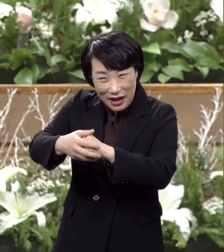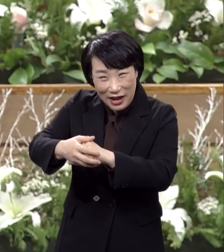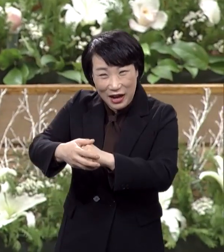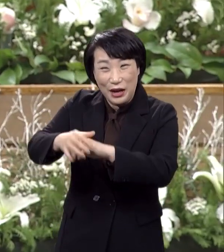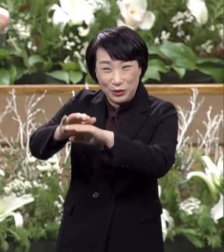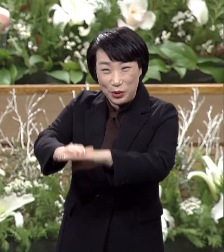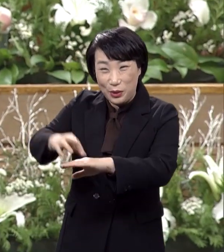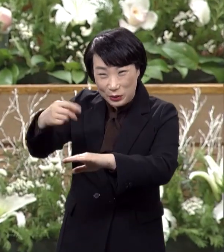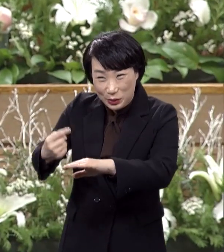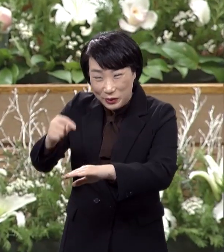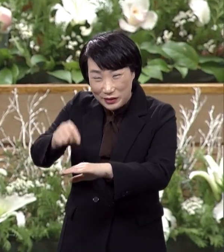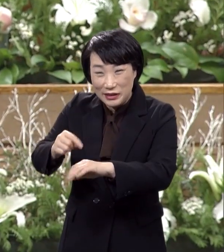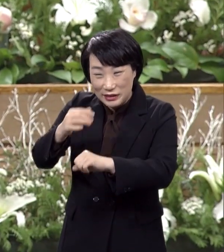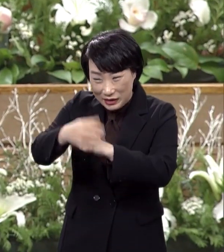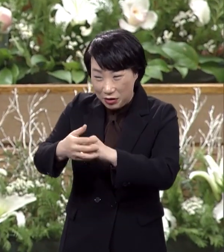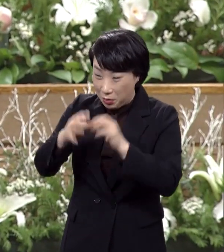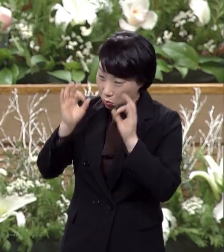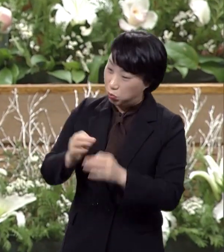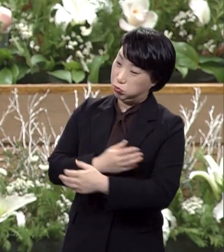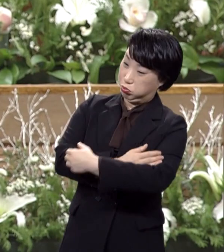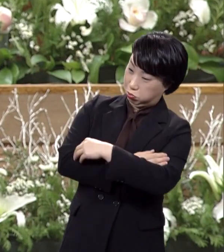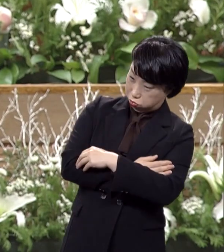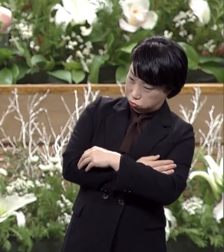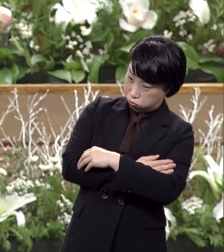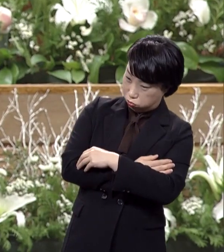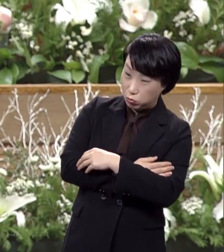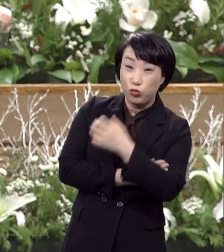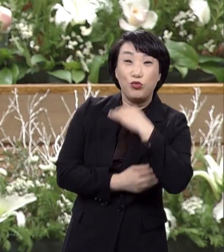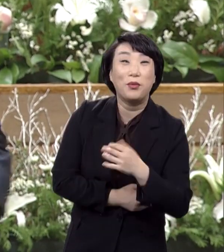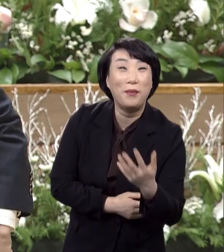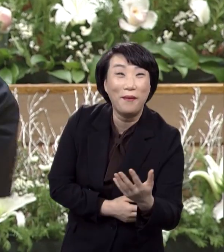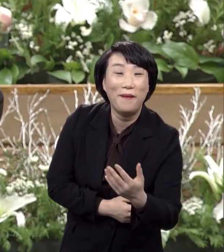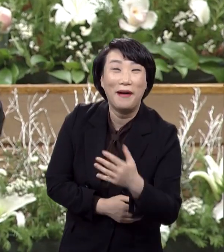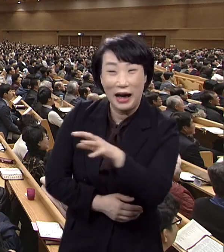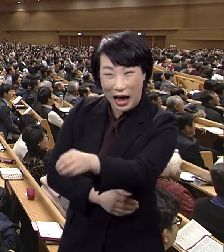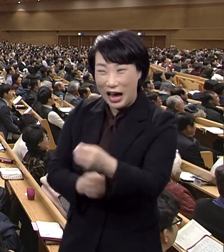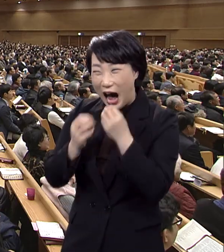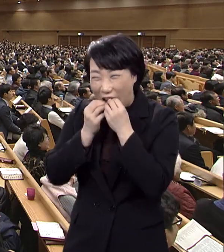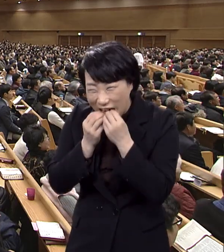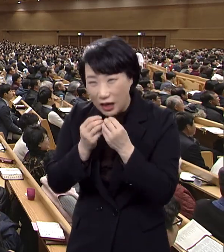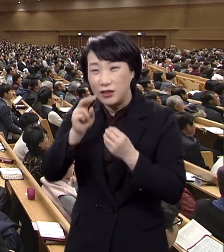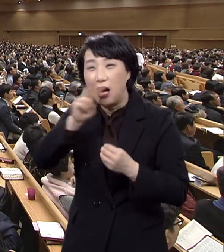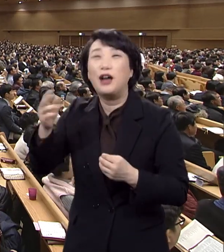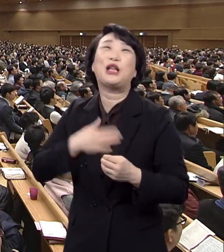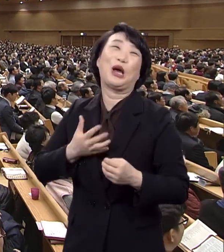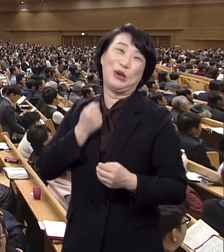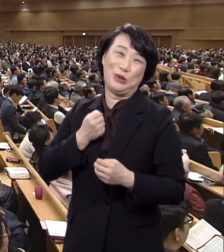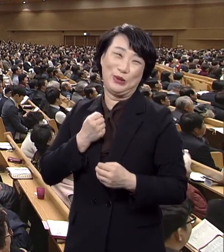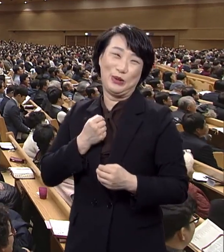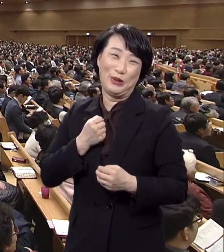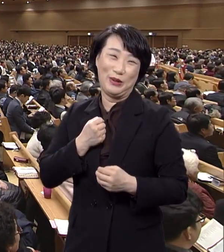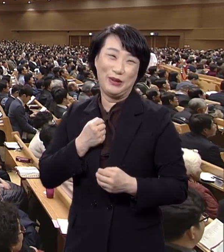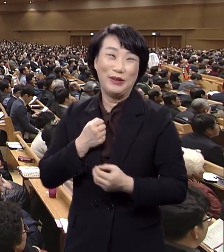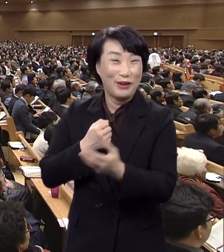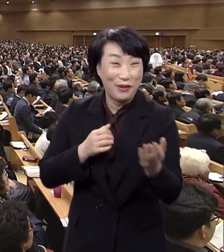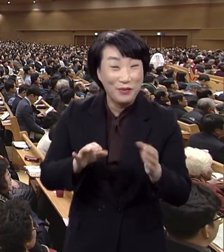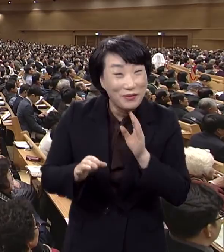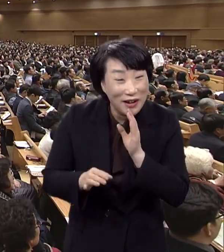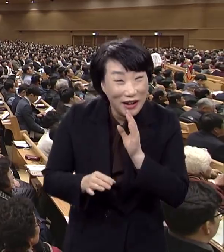있어도 사과를 보고만 있으면 무슨 소용이 있어? 먹어야 내 거요. 그러니까 우리가